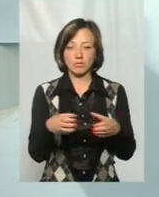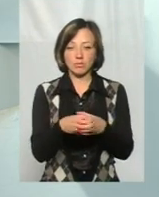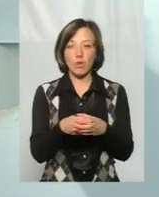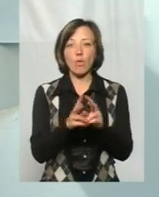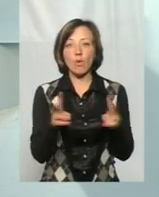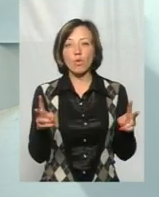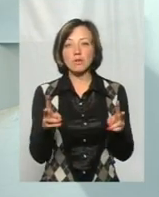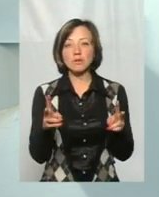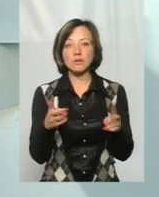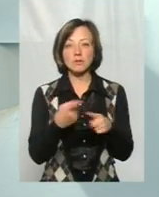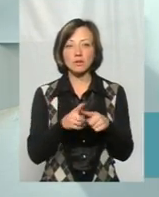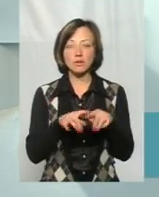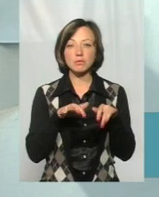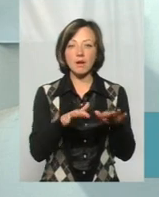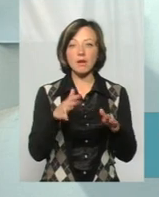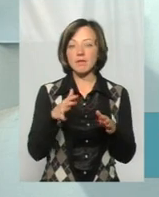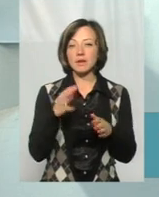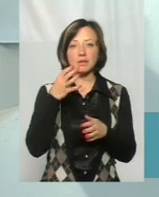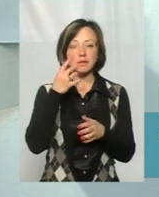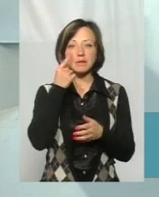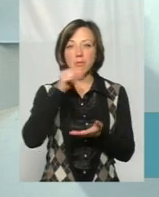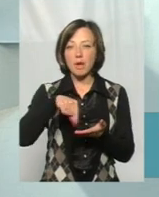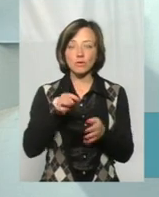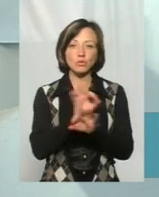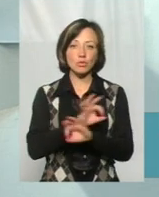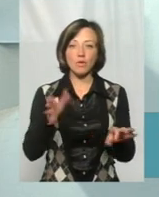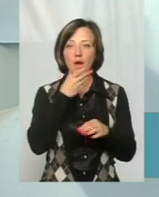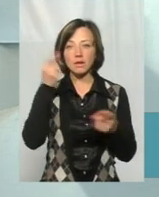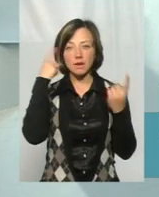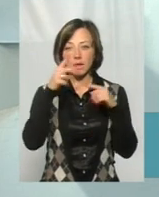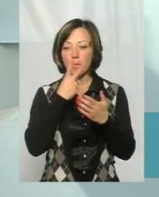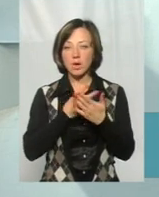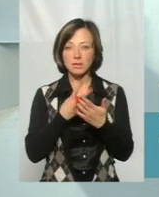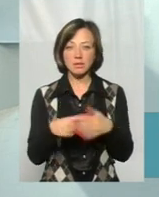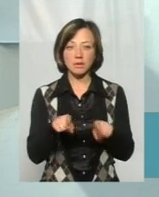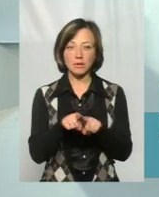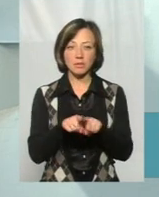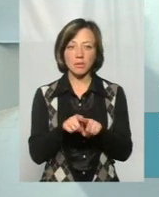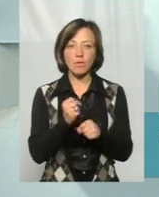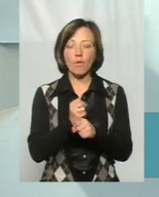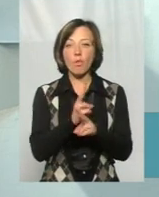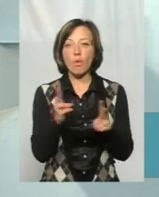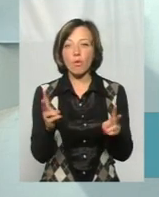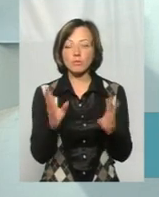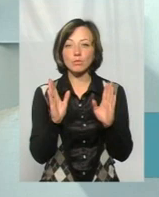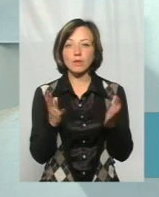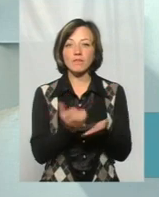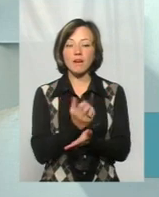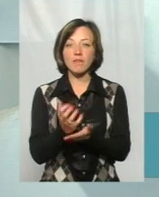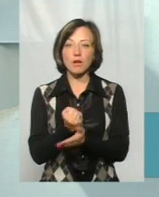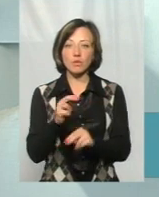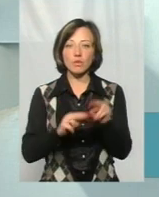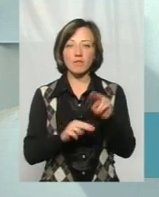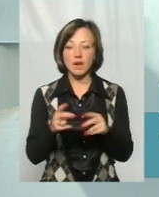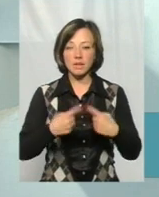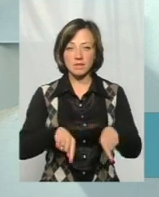когось дасться справа з медом. Чудова, гарна ідея, гарний показник, вони також працюють. В когось буде вдаватися в